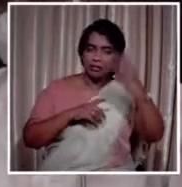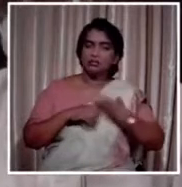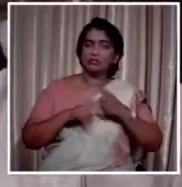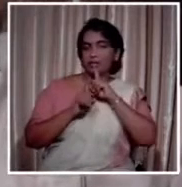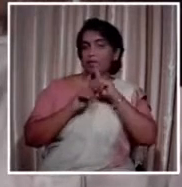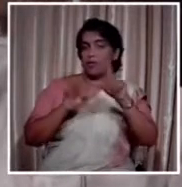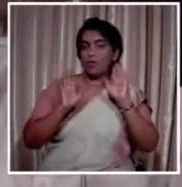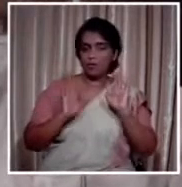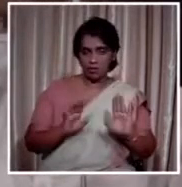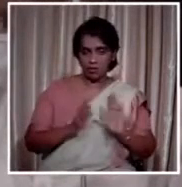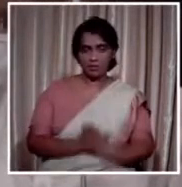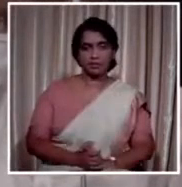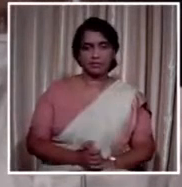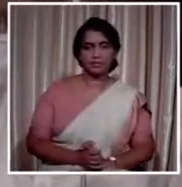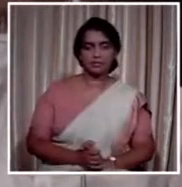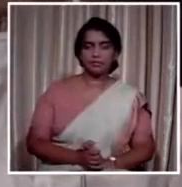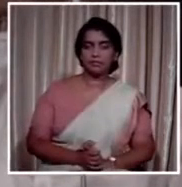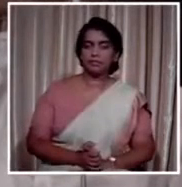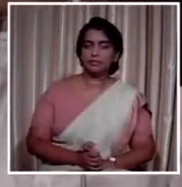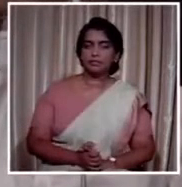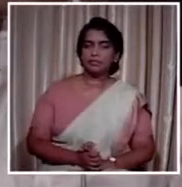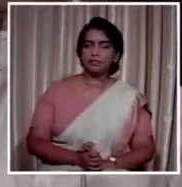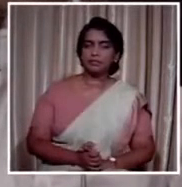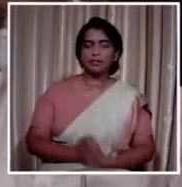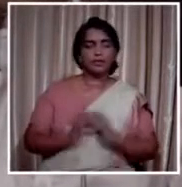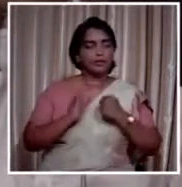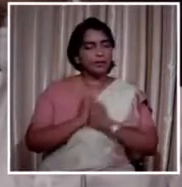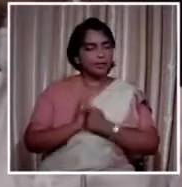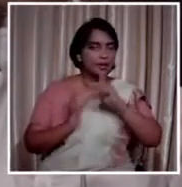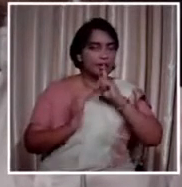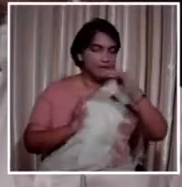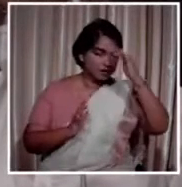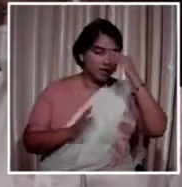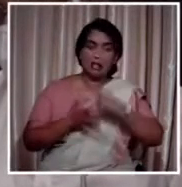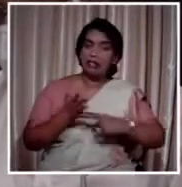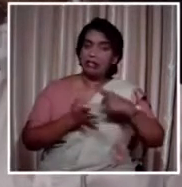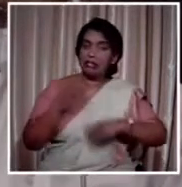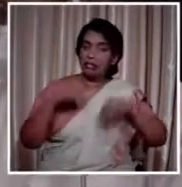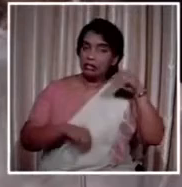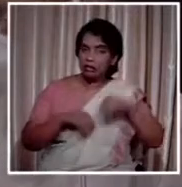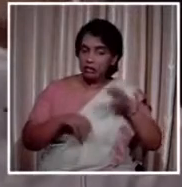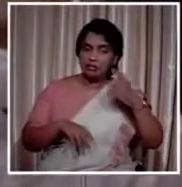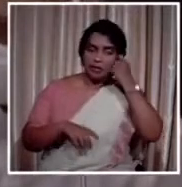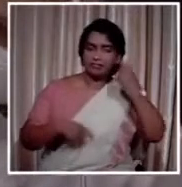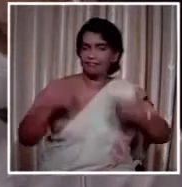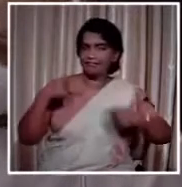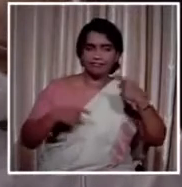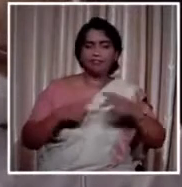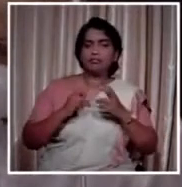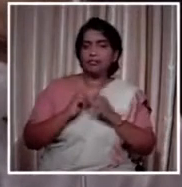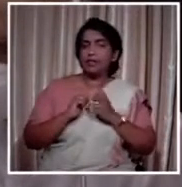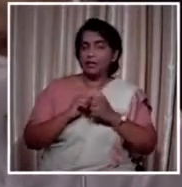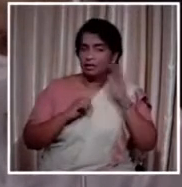அரசியல் வேறுபாடுகளை தீர்ப்பதற்கு முன் நாடு எதிர்நோக்கியுள்ள சவால்களிலிருந்து நாட்டை விடுவிப்பதற்கான முன்னுரிமை கொடுக்க